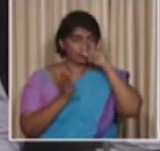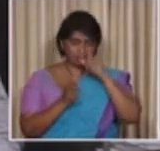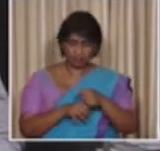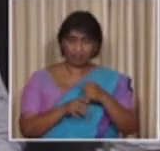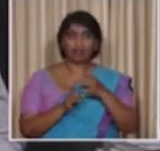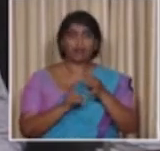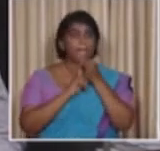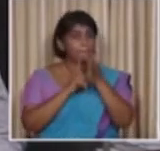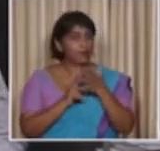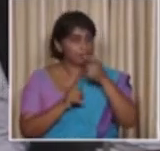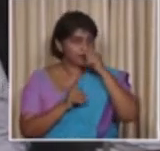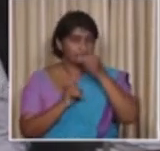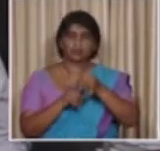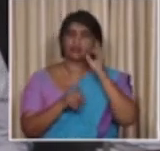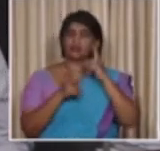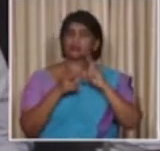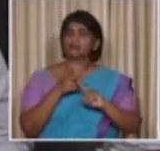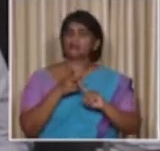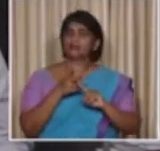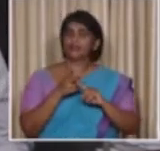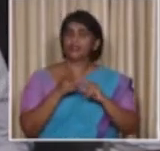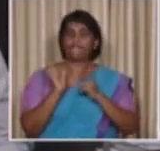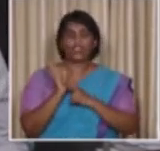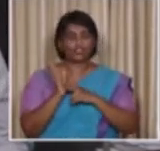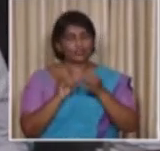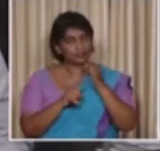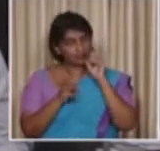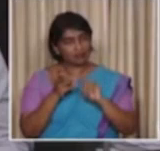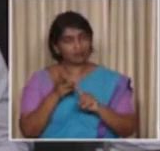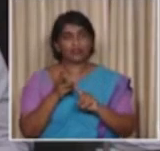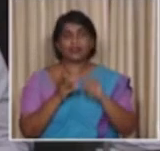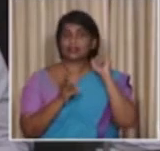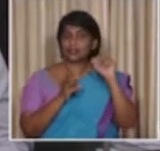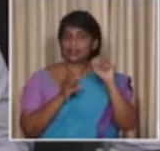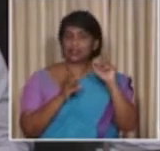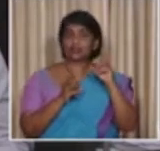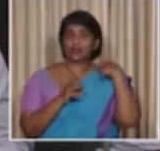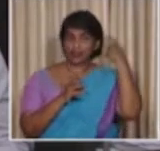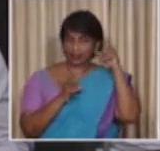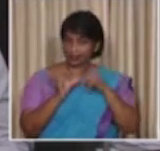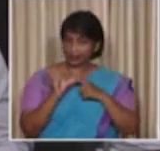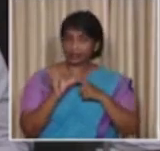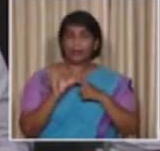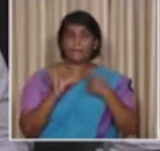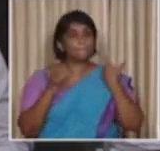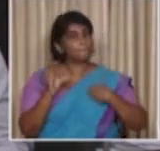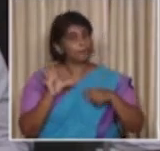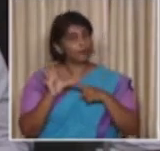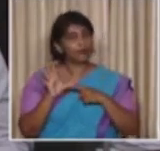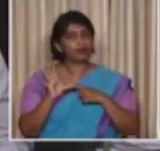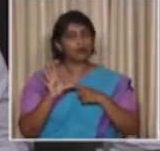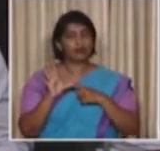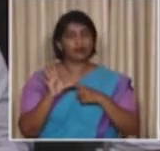ජනාධිපතිතුමා රණසිංහ ප්‍රේමදාස ජනාධිපතිතුමා විජේතුංග ජනාධිපතිතුමා චන්ද්‍රිකා බණ්ඩාරනායක මැතිණිය මහින්ද රාජපක්ෂ